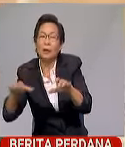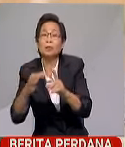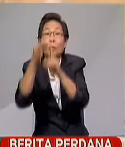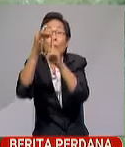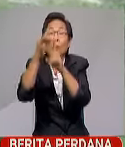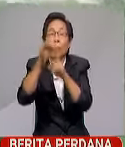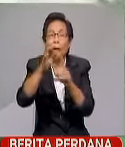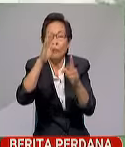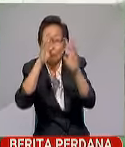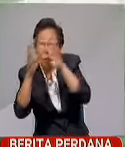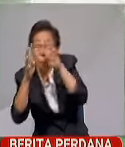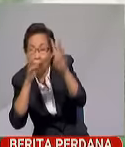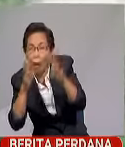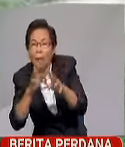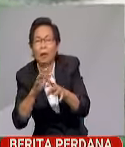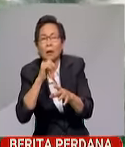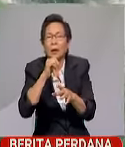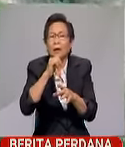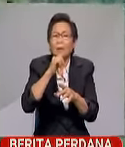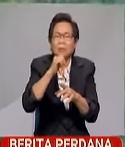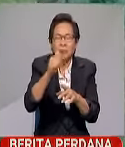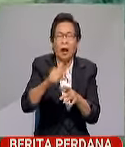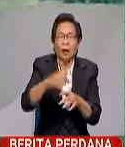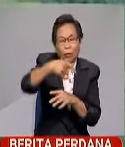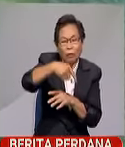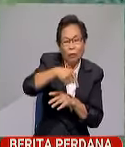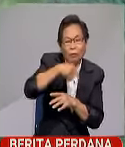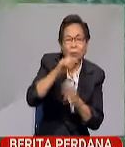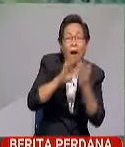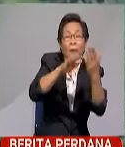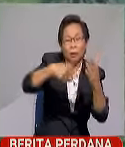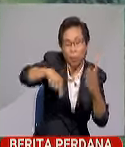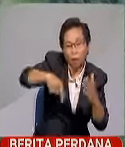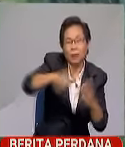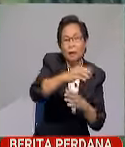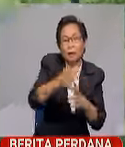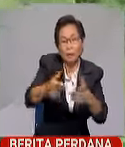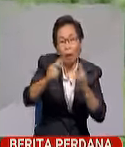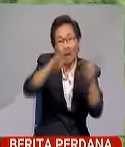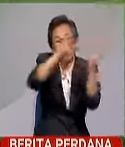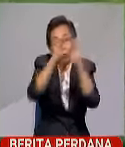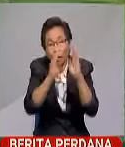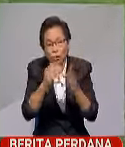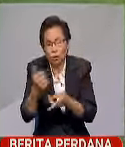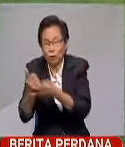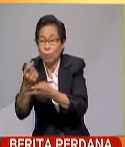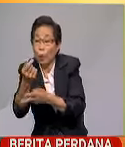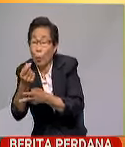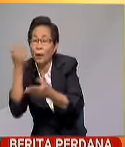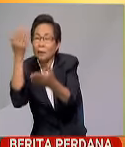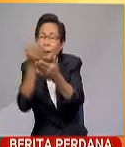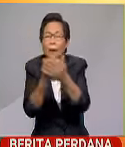tanpa kompromi terhadap piawaian atau kualiti lebuh raya, termasuk kelajuan reka bentuk mampu menjimatkan kos